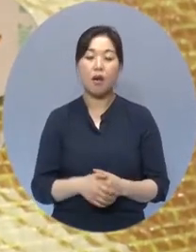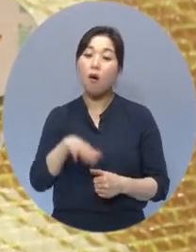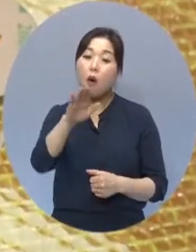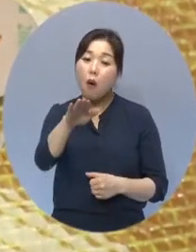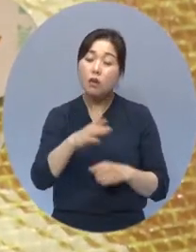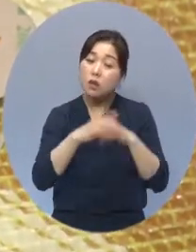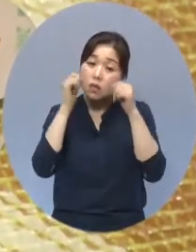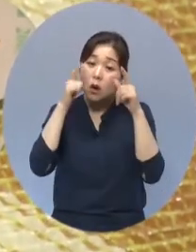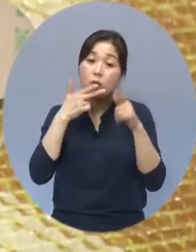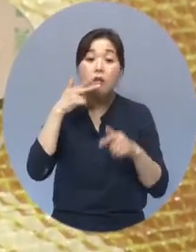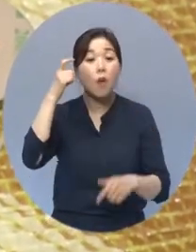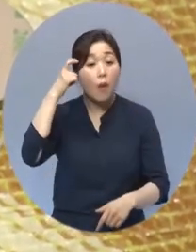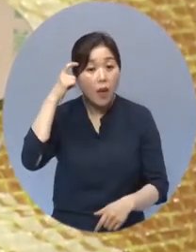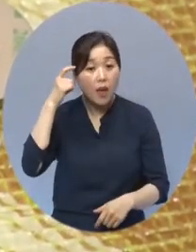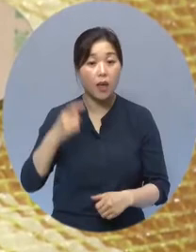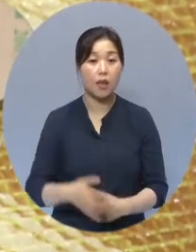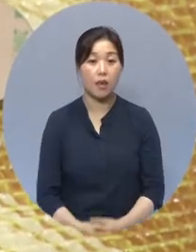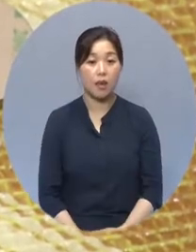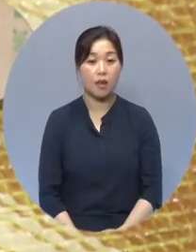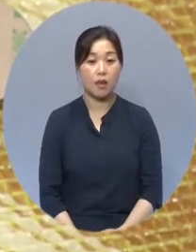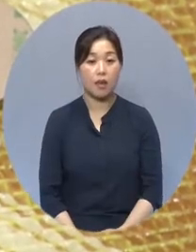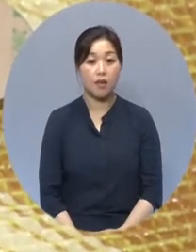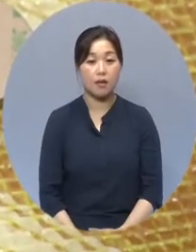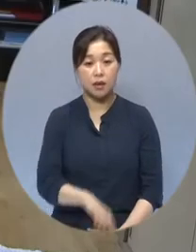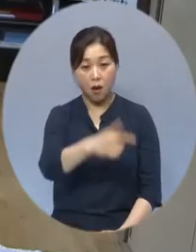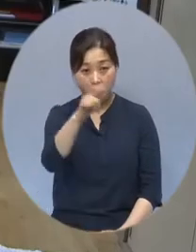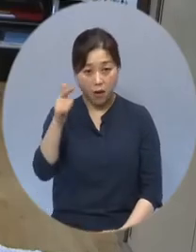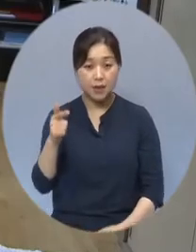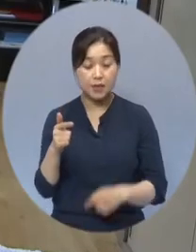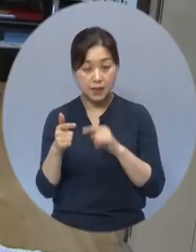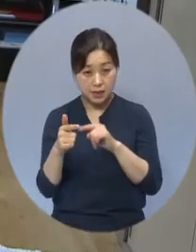내일 일어나시지 않아요. 뭐 이런 것들을